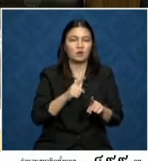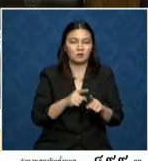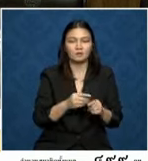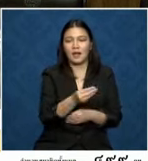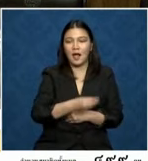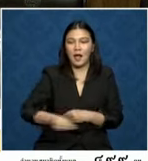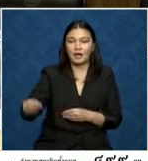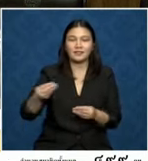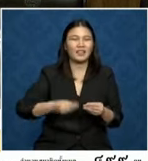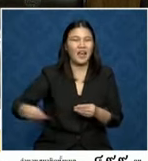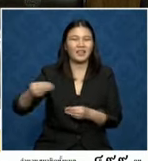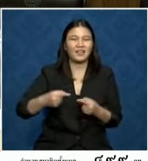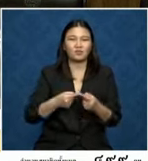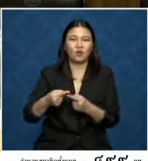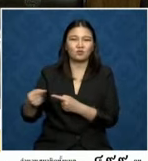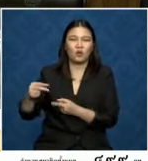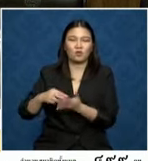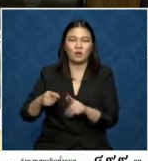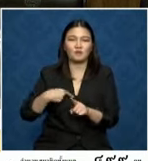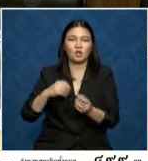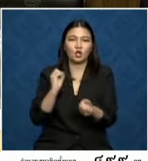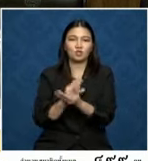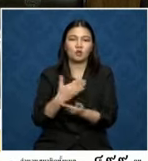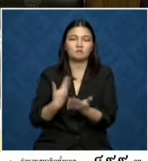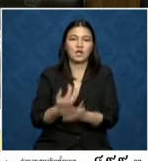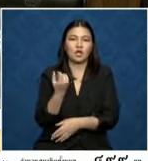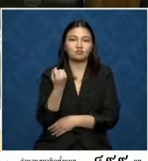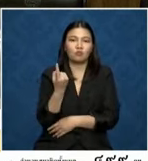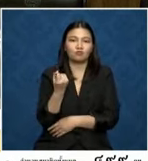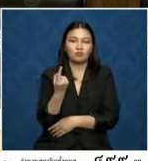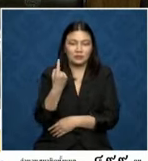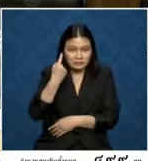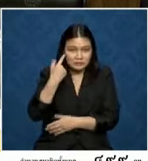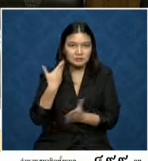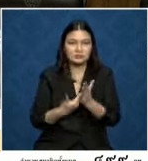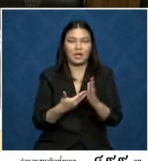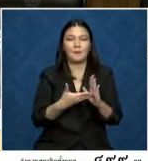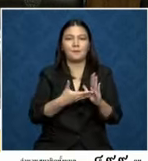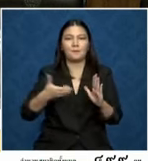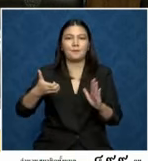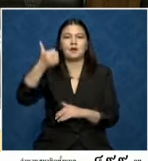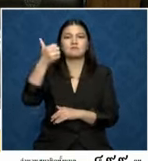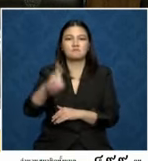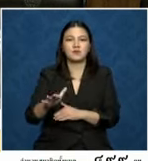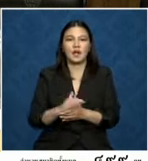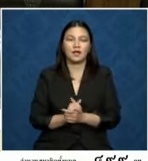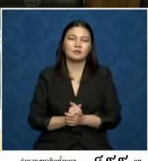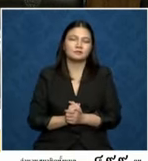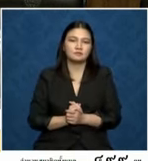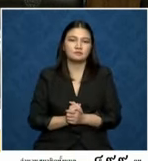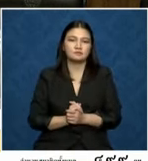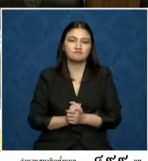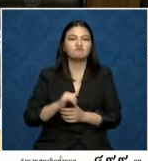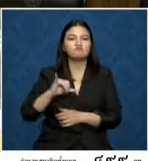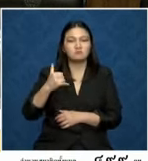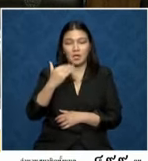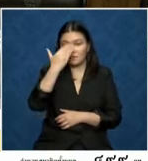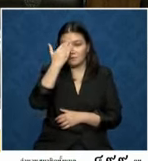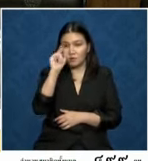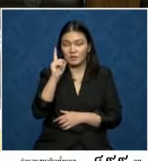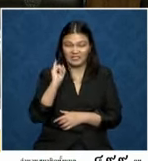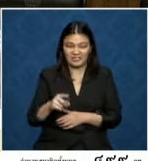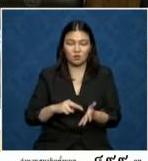าเพิ่มขึ้นมากับทางด้านกระแสเงินสดอาจจะทำให้ไม่สามารถที่จะจ่ายเงินหรือมูลหนี้ได้ตามเช็คนั้นโดยที่ว่าจริงๆแล้ว